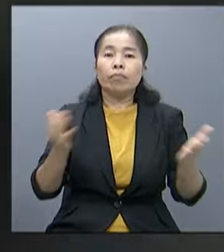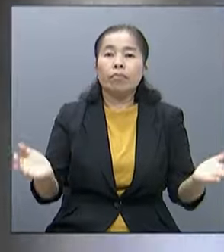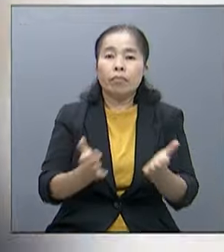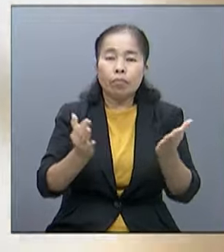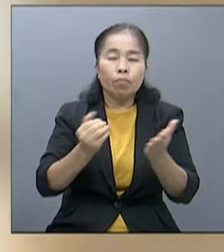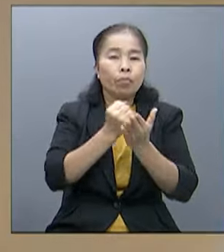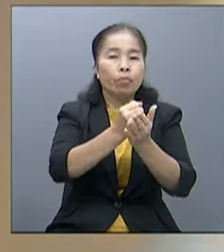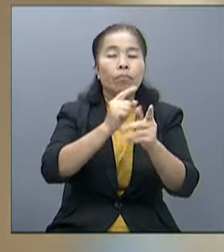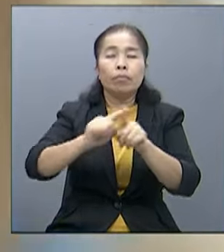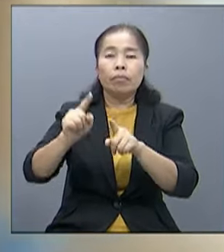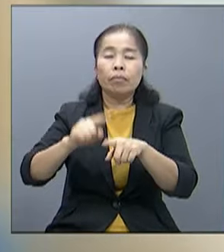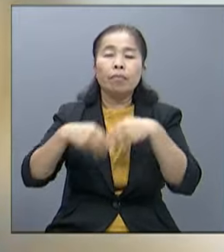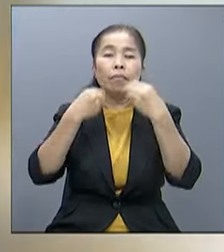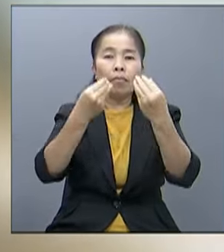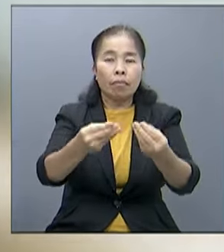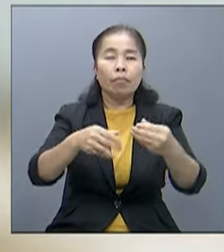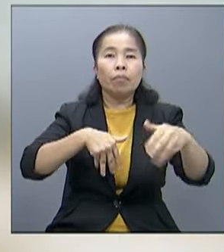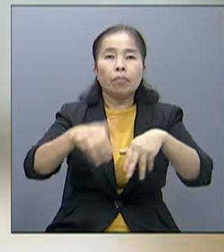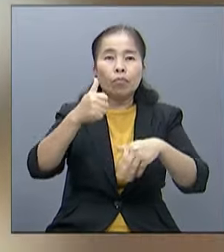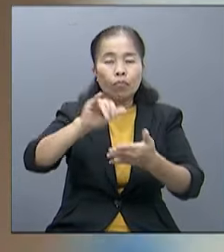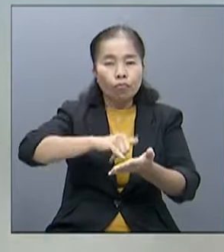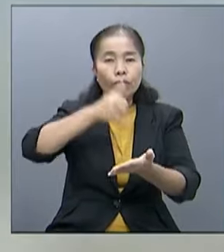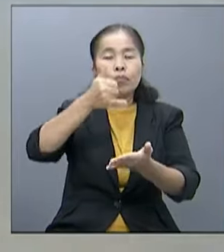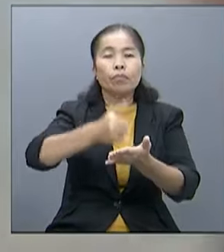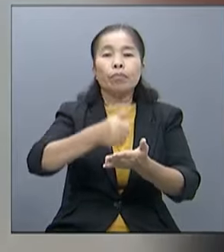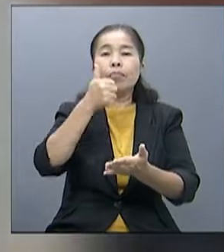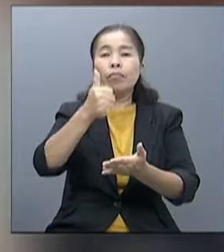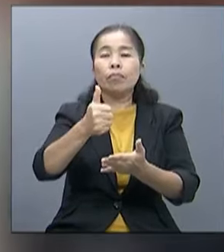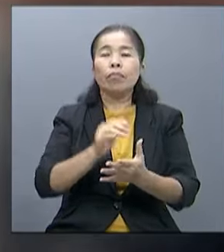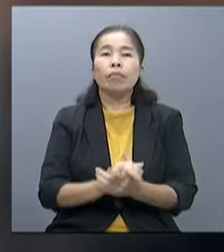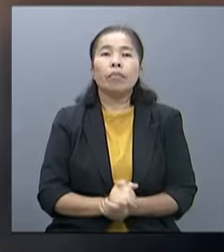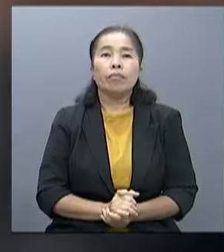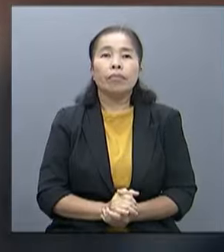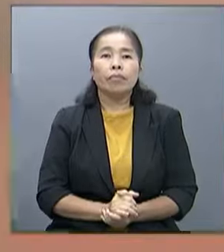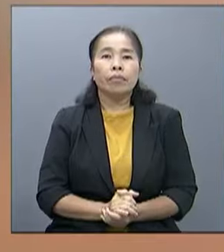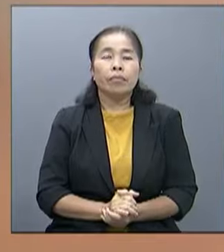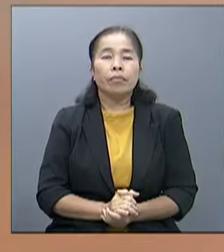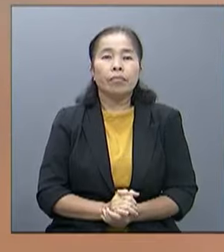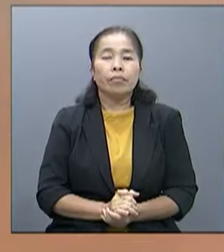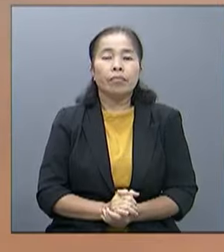เหลือที่จำเป็นในการฟื้นฟูประสบพื้นที่ประสบอุทกภัยอย่างรอบด้านค่ะ